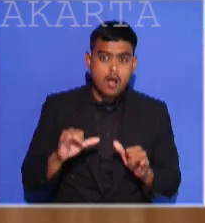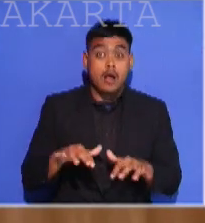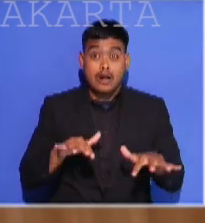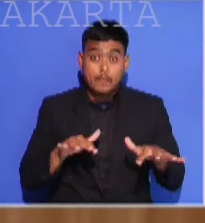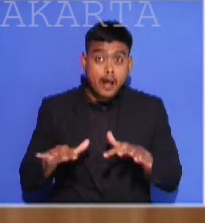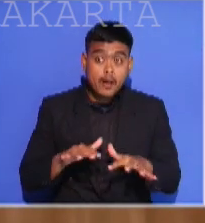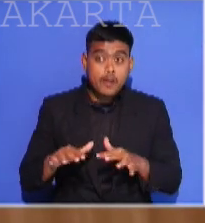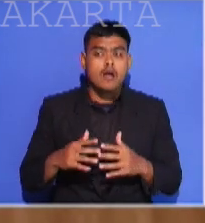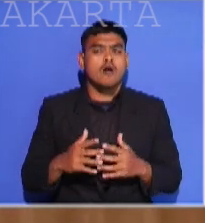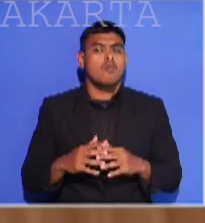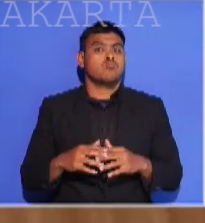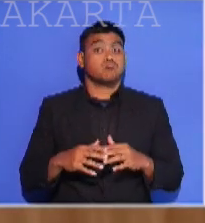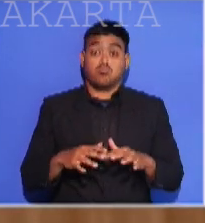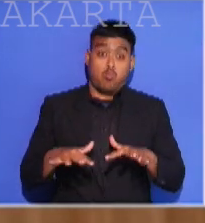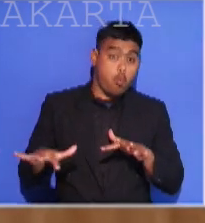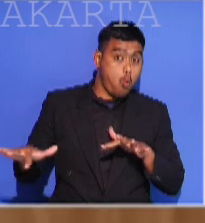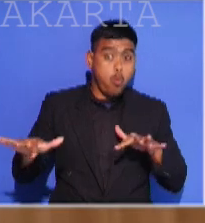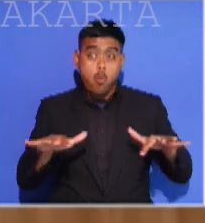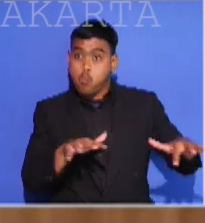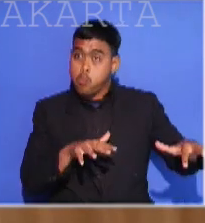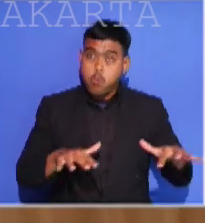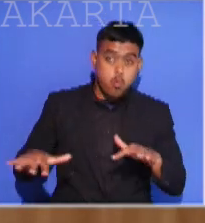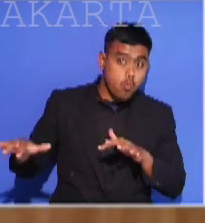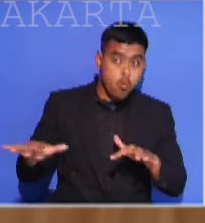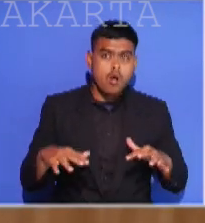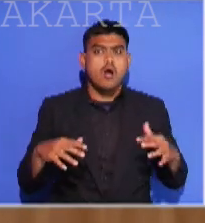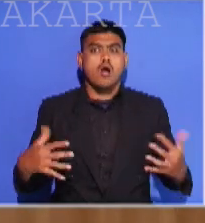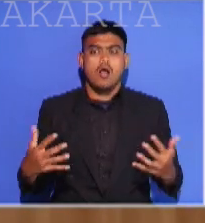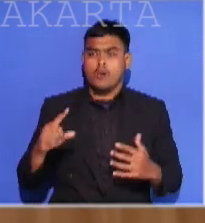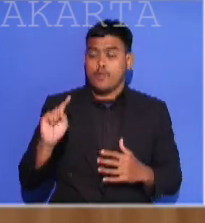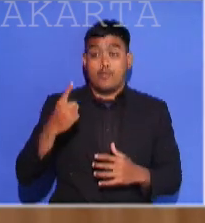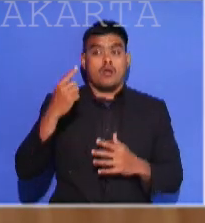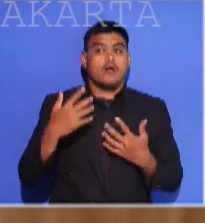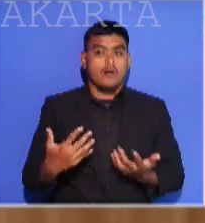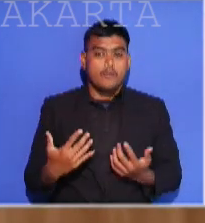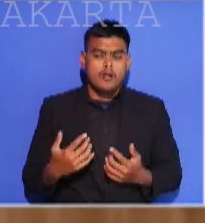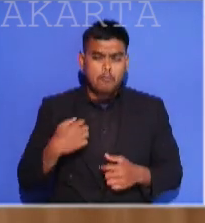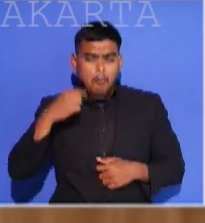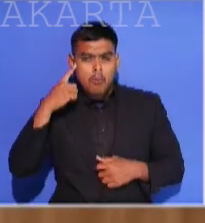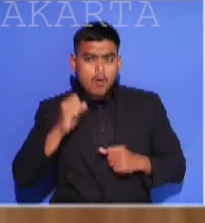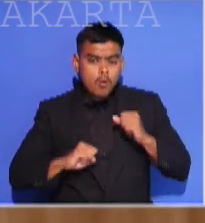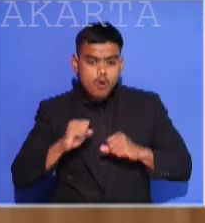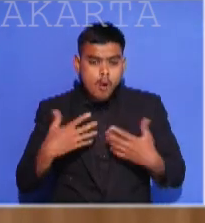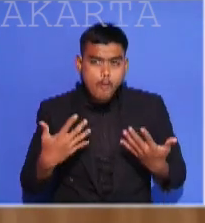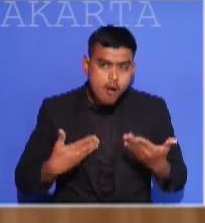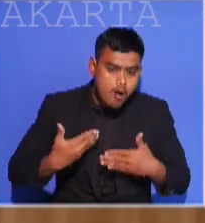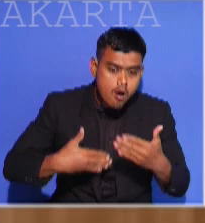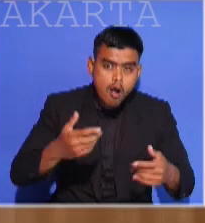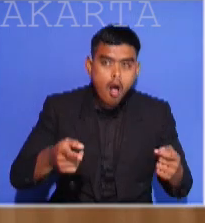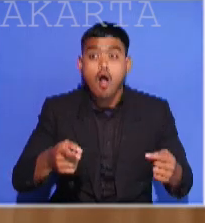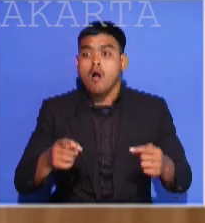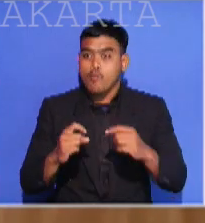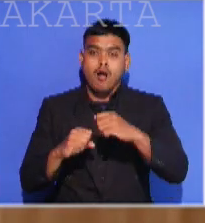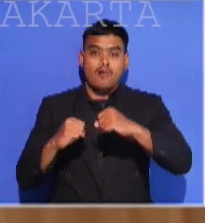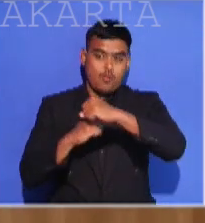goncangan yang signifikan sehingga ee hal utama yang harus menjadi fokus adalah kekuatan bangunan kemudian